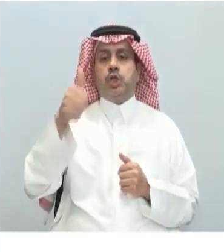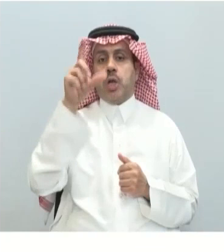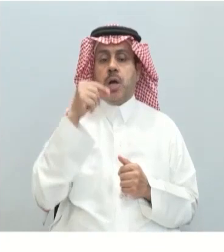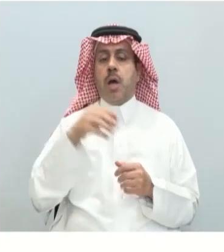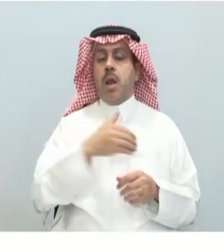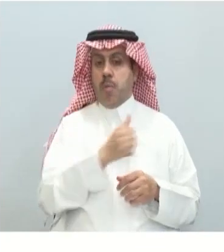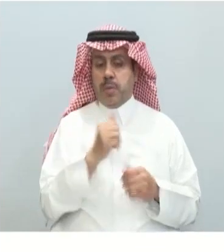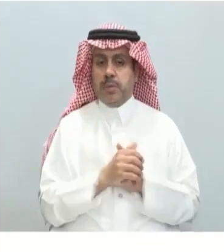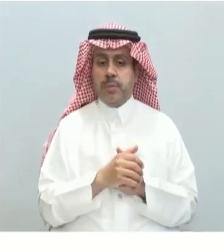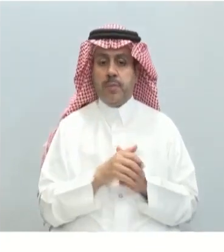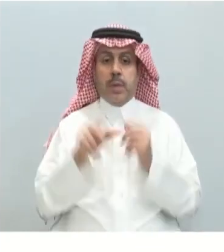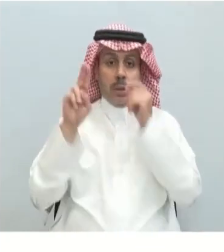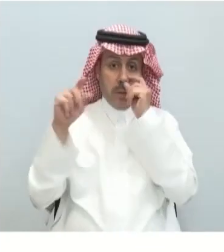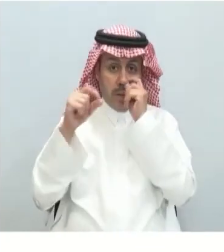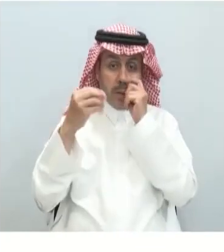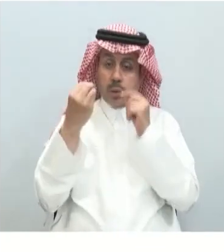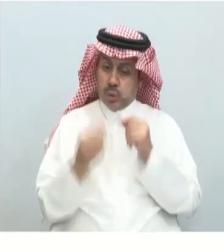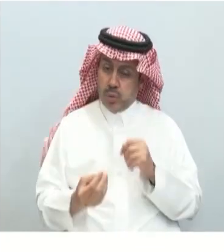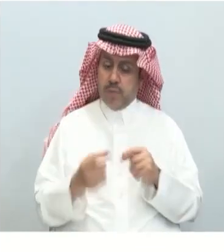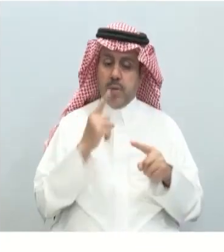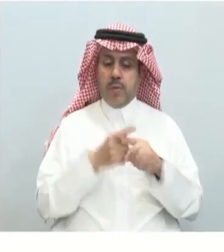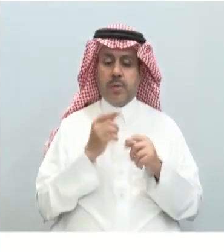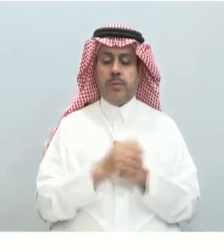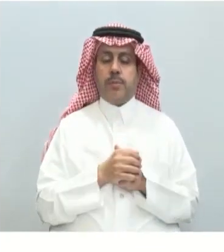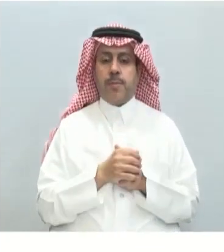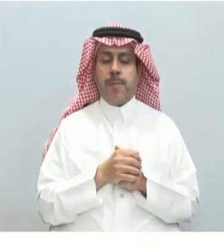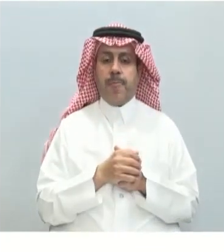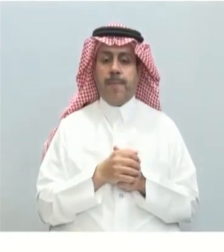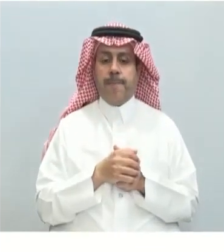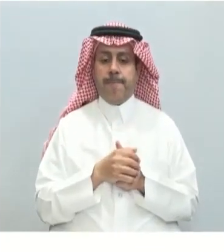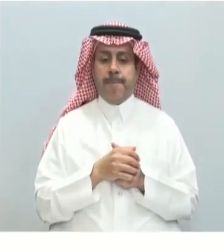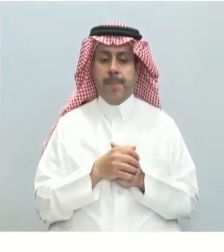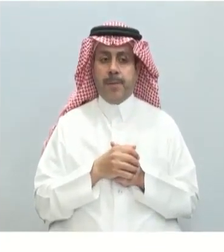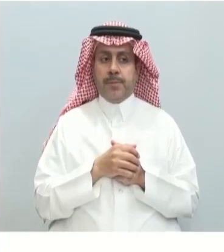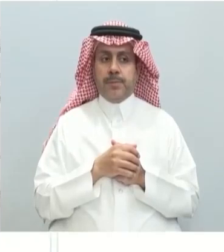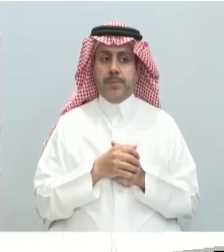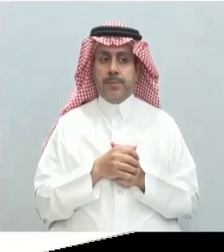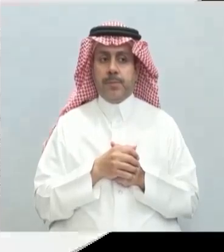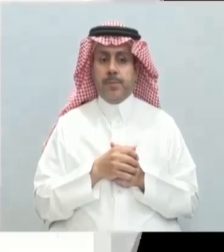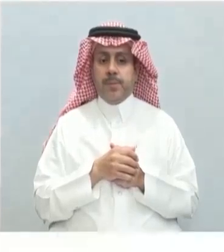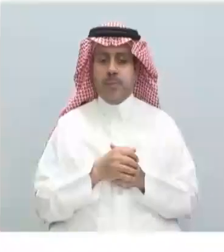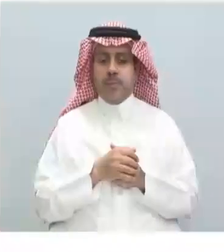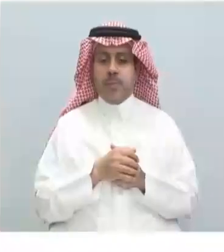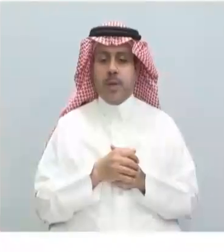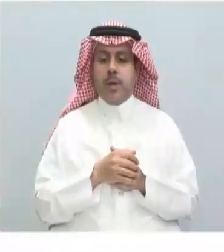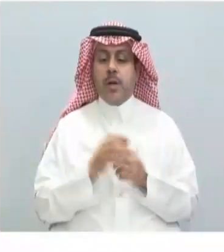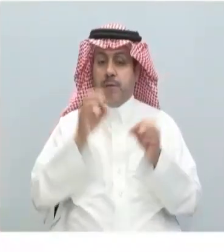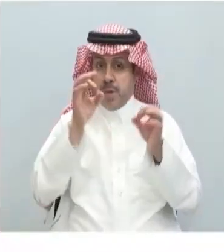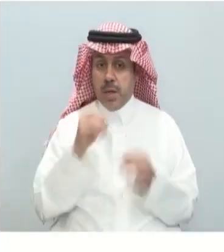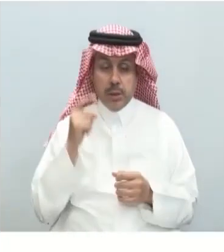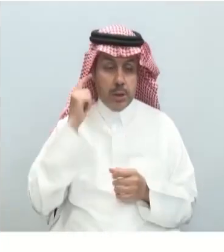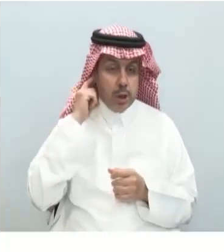على التهديد للكافرين في الايات التي معنا ناتي واياكم ايها الطلاب والطالبات